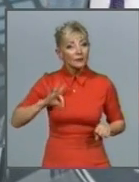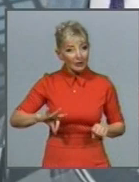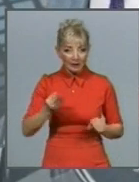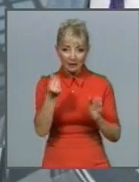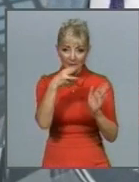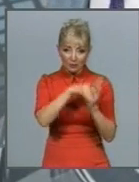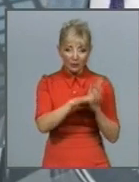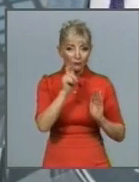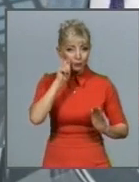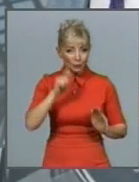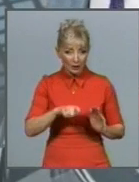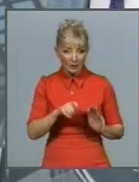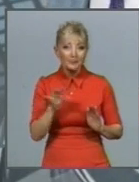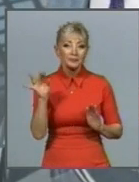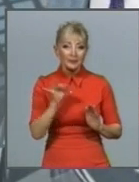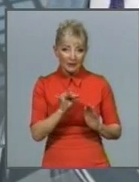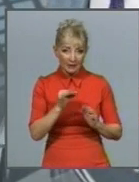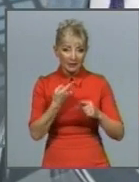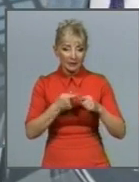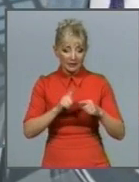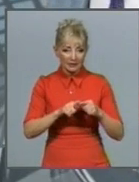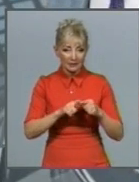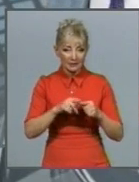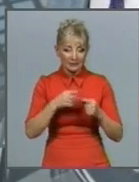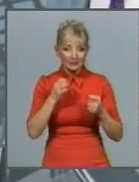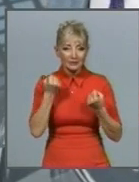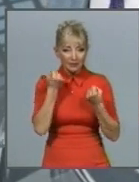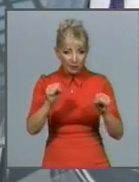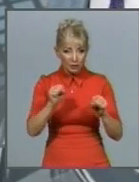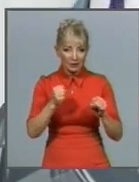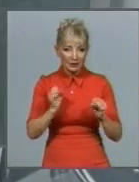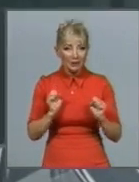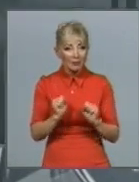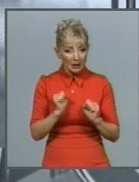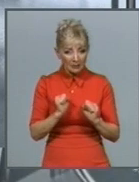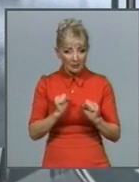і позбутися побоювань з приводу бюрократії і прав власності.